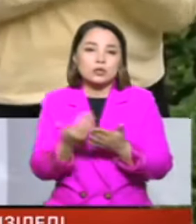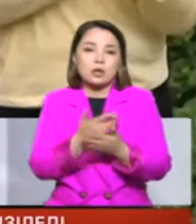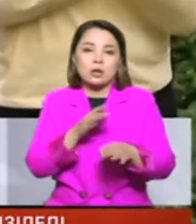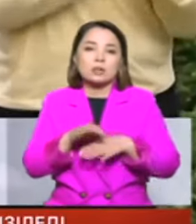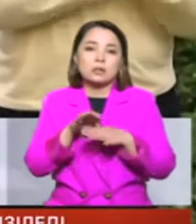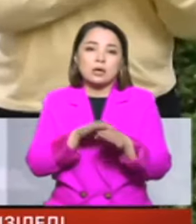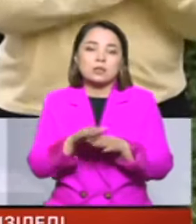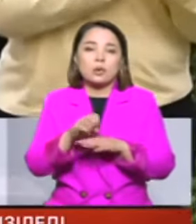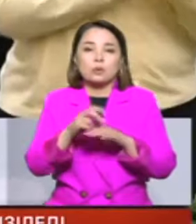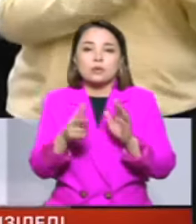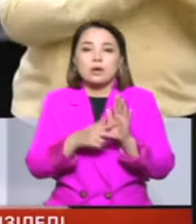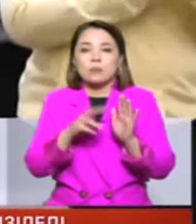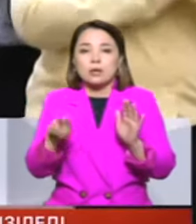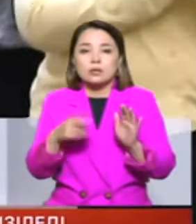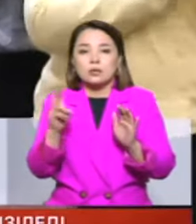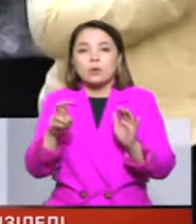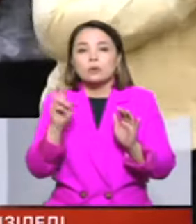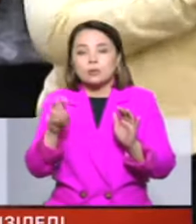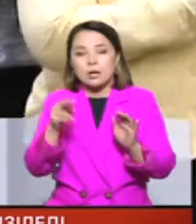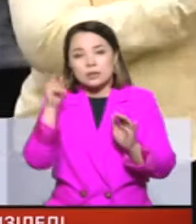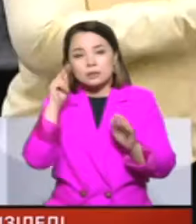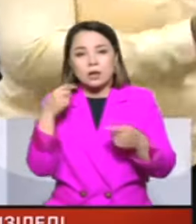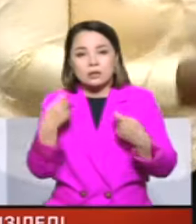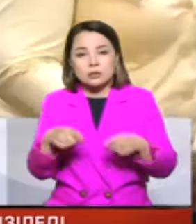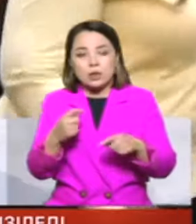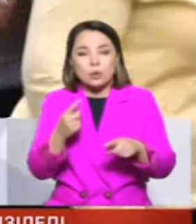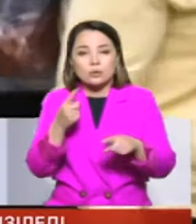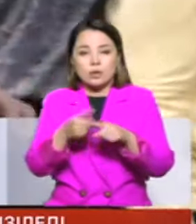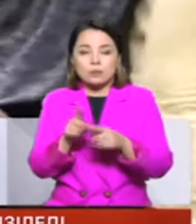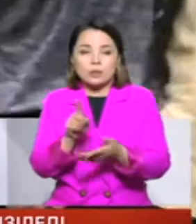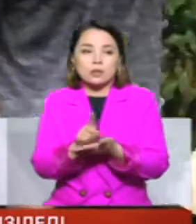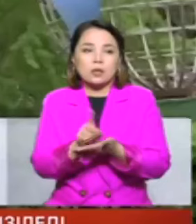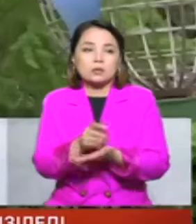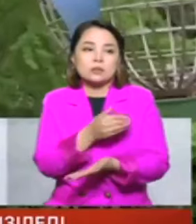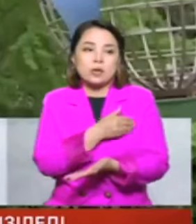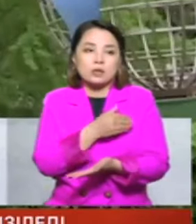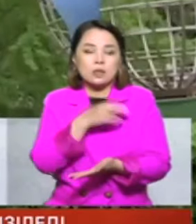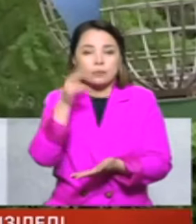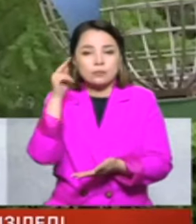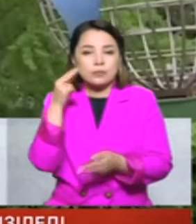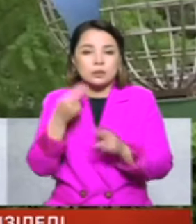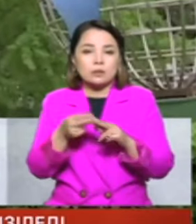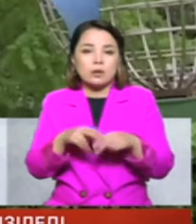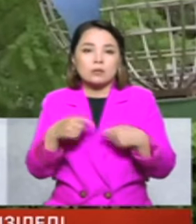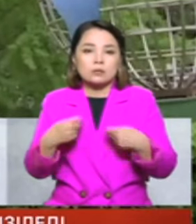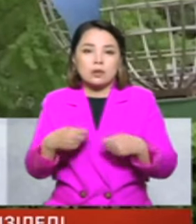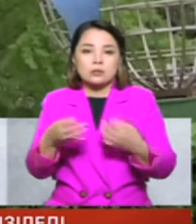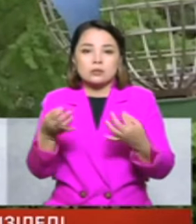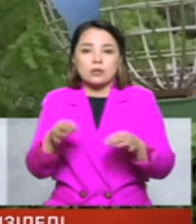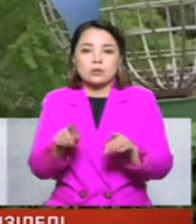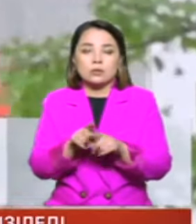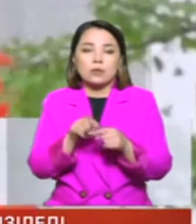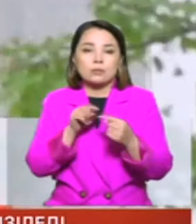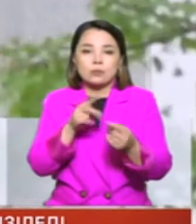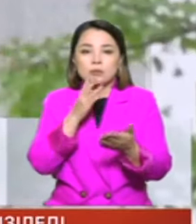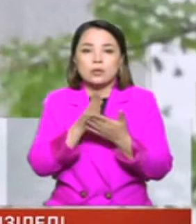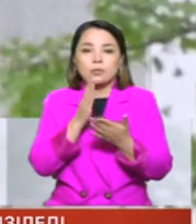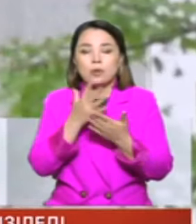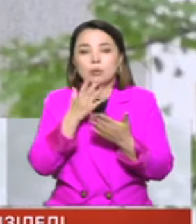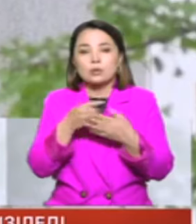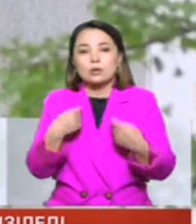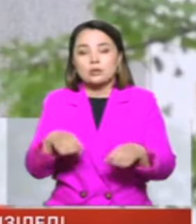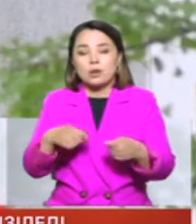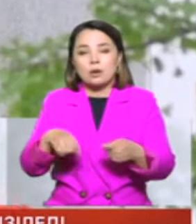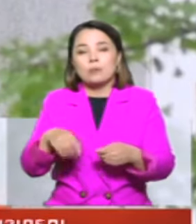арқылы құны 18 миллиард доллар болатын Қытай тауарларына қосымша салық салмақ. Бейжің бұл еркін сауда келісіміне қайшы деп сынағанымен, өзара